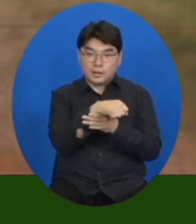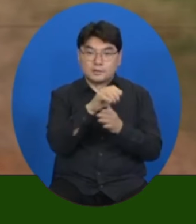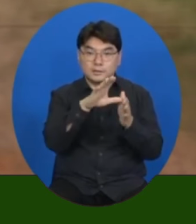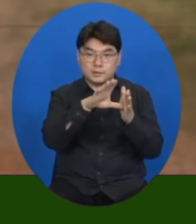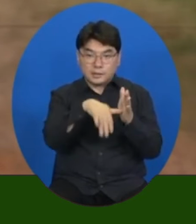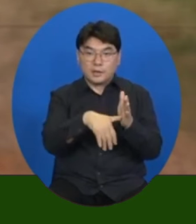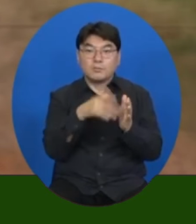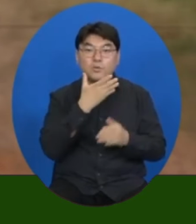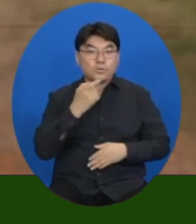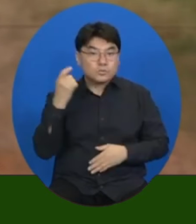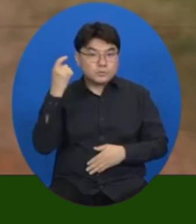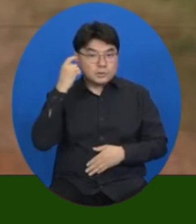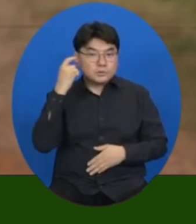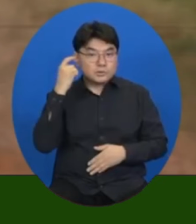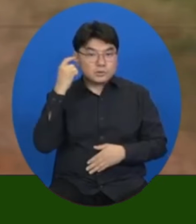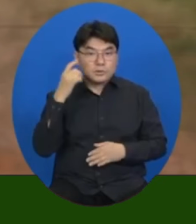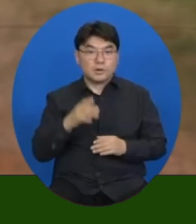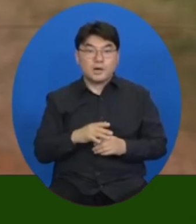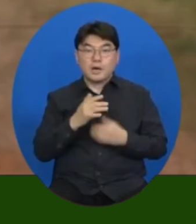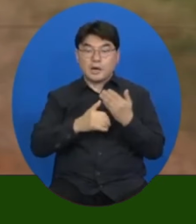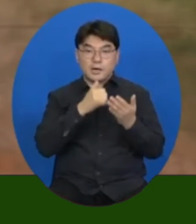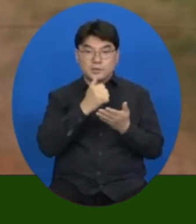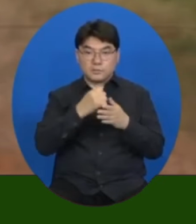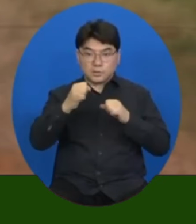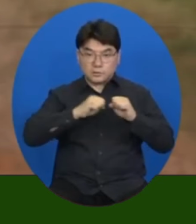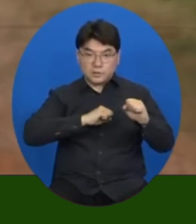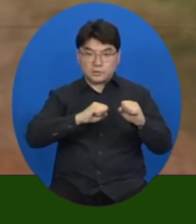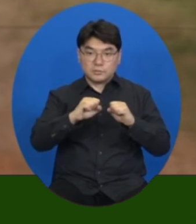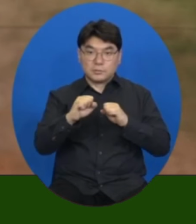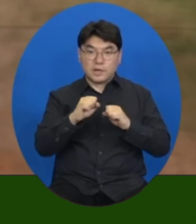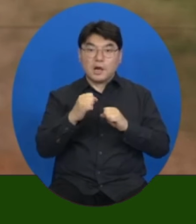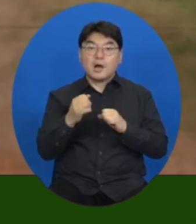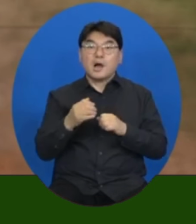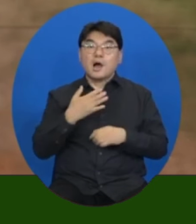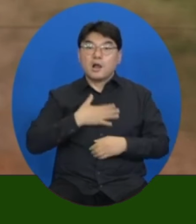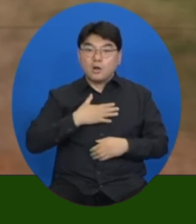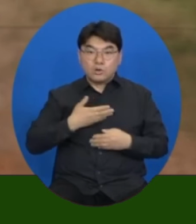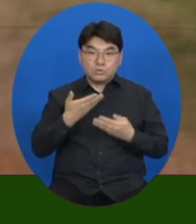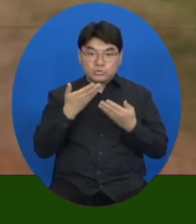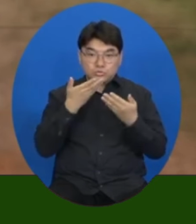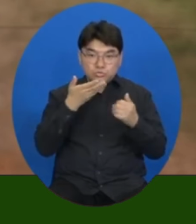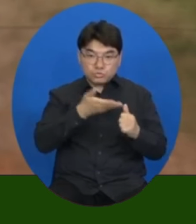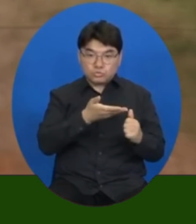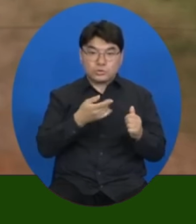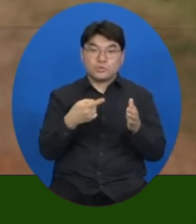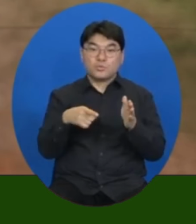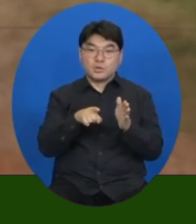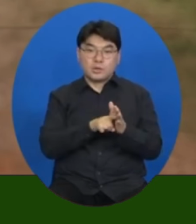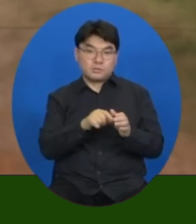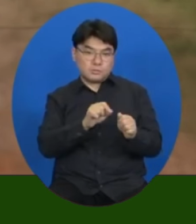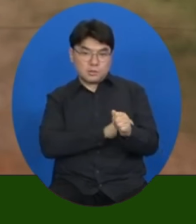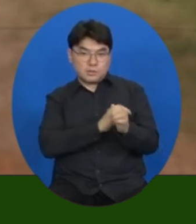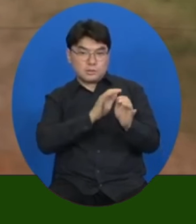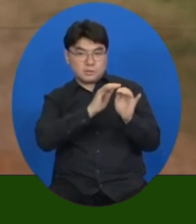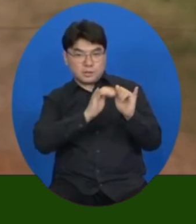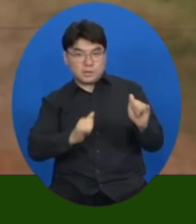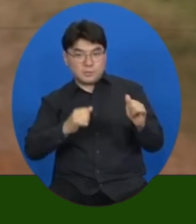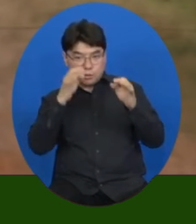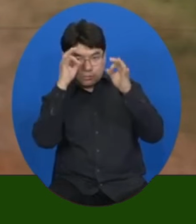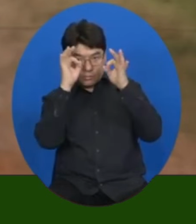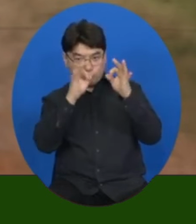복음을 듣게 하시고 하나님 역사하심을 알리기 위하여서 특정한 시간에 특정한 사람에게 보여 주시는